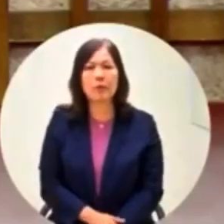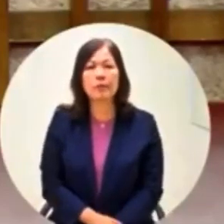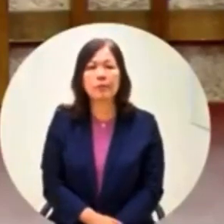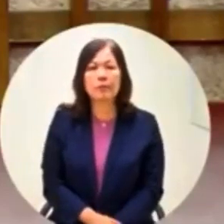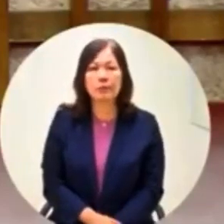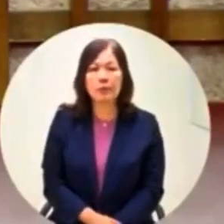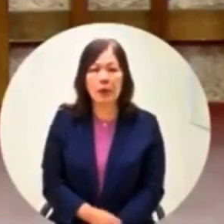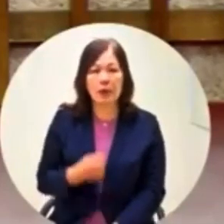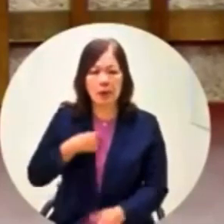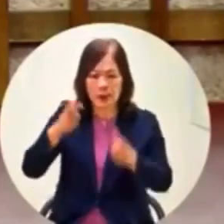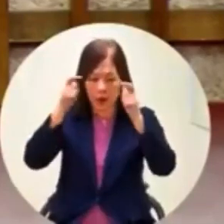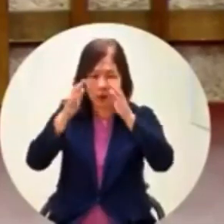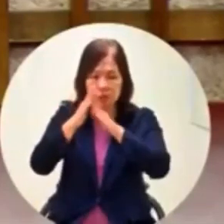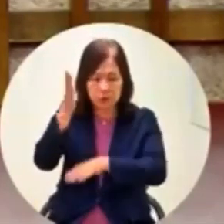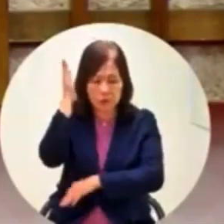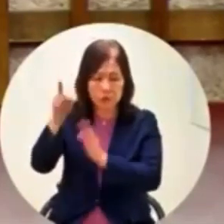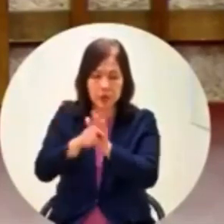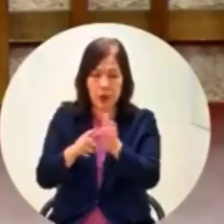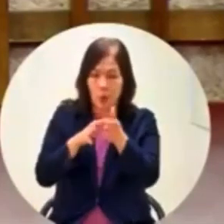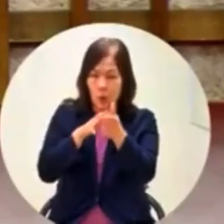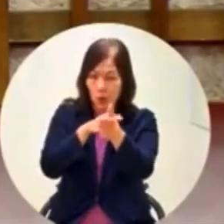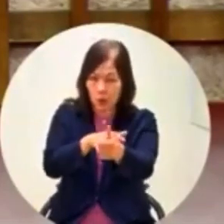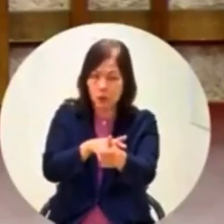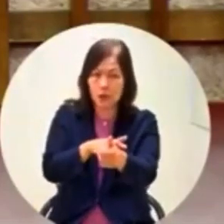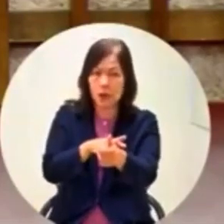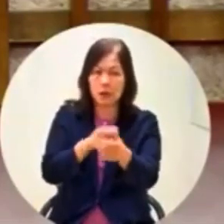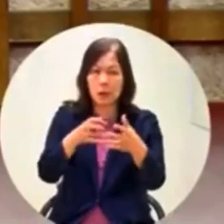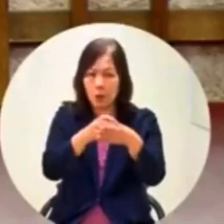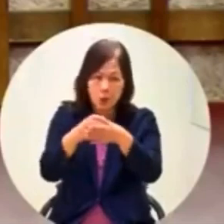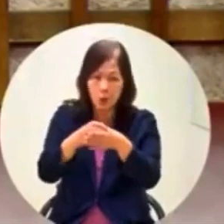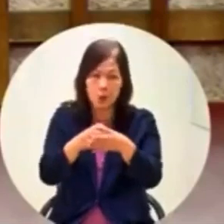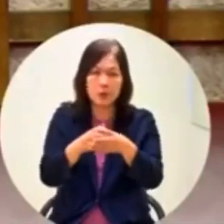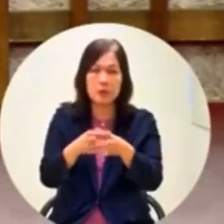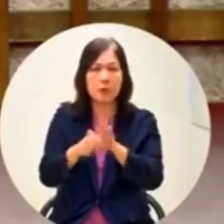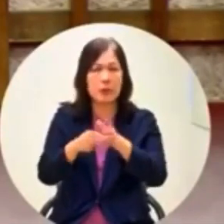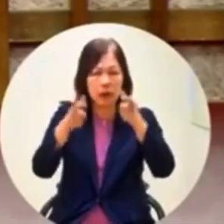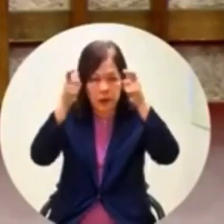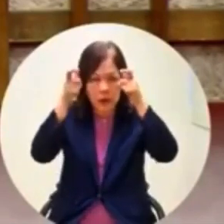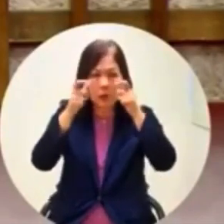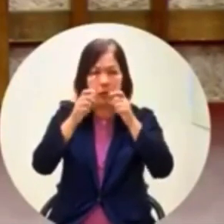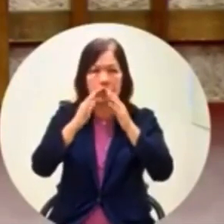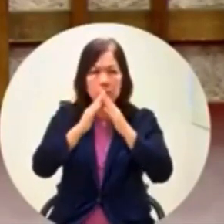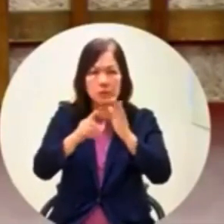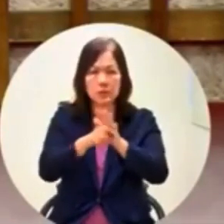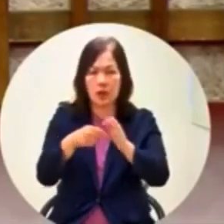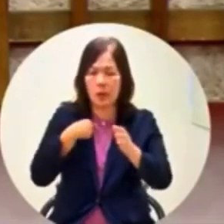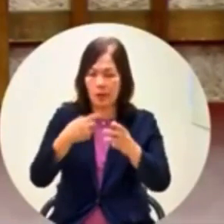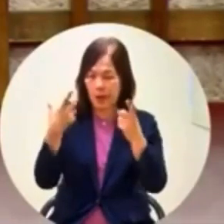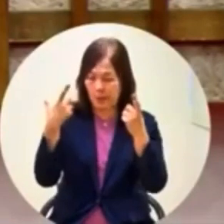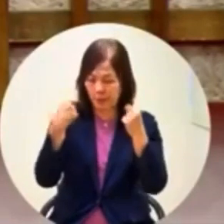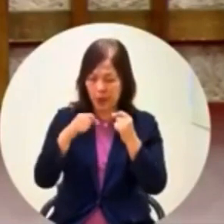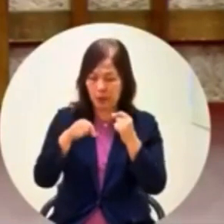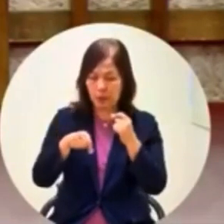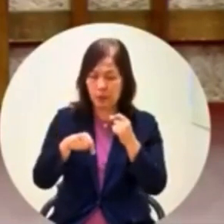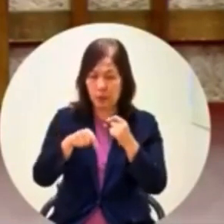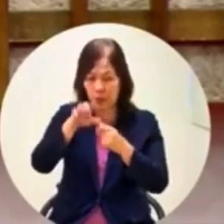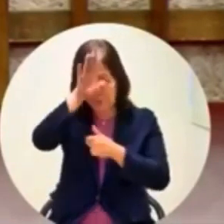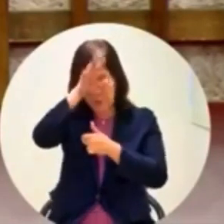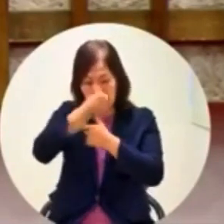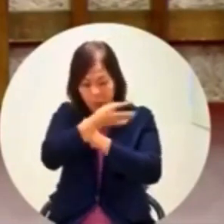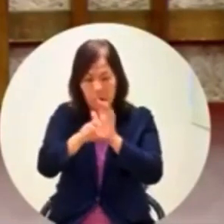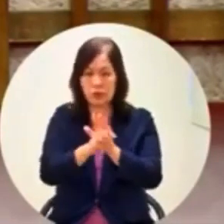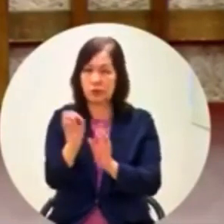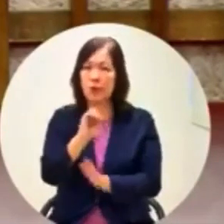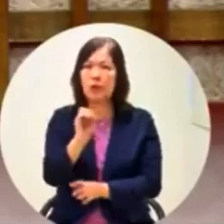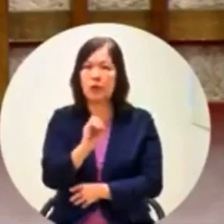雄市市长带领的整个团队，在我们高雄市，我们本土性的是零啊。这种